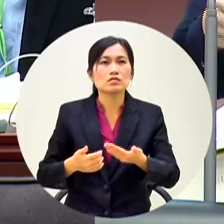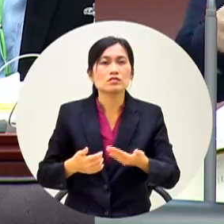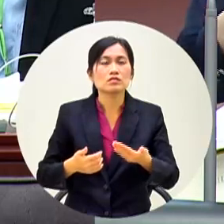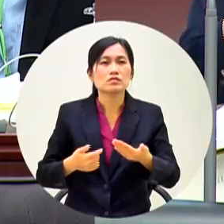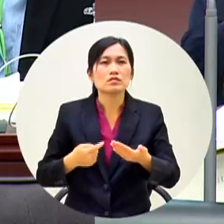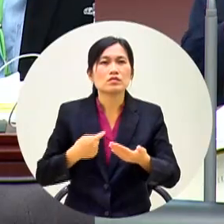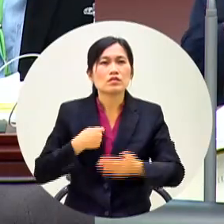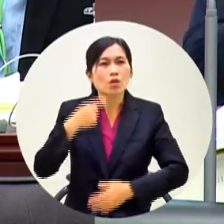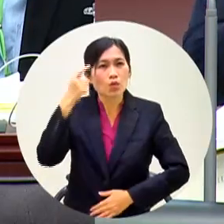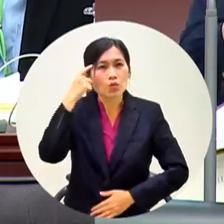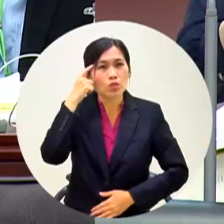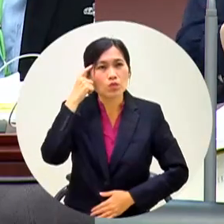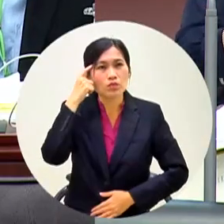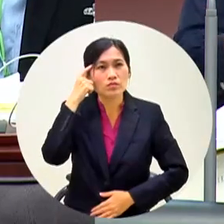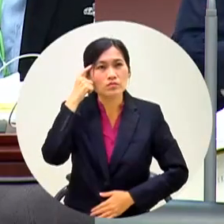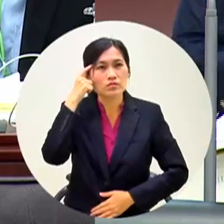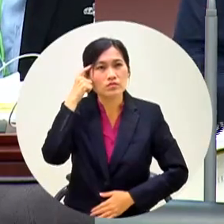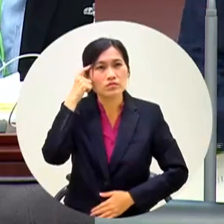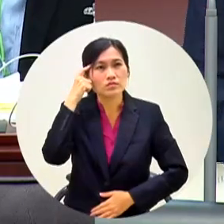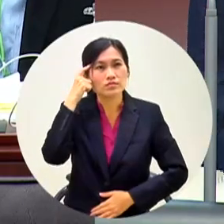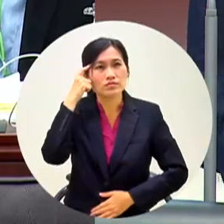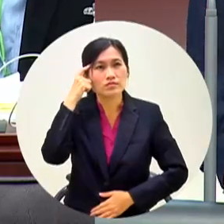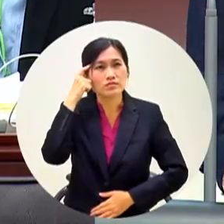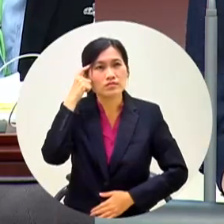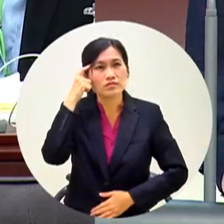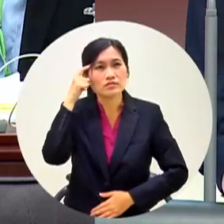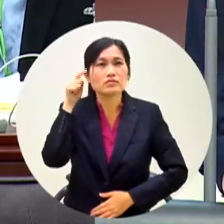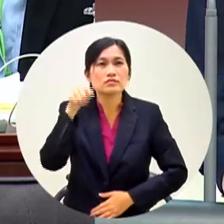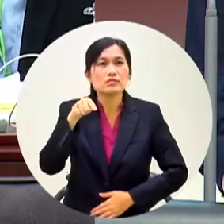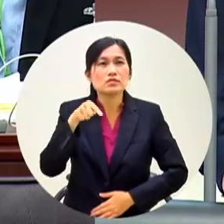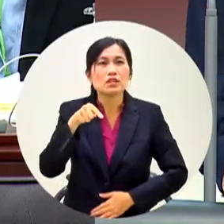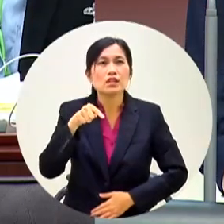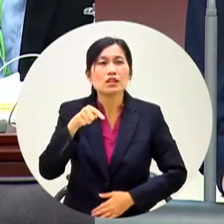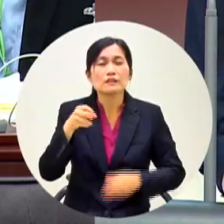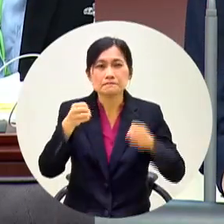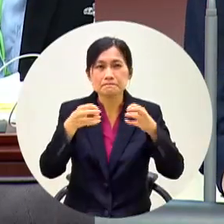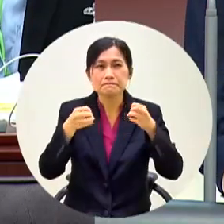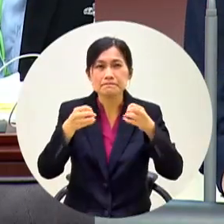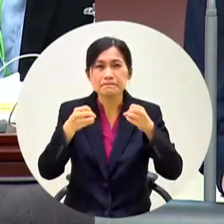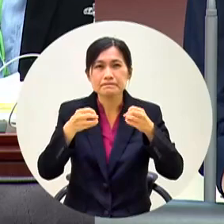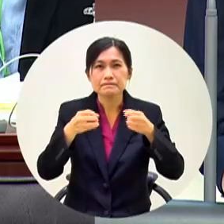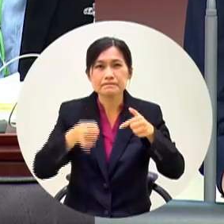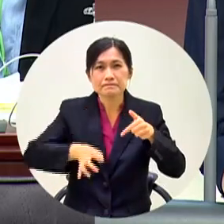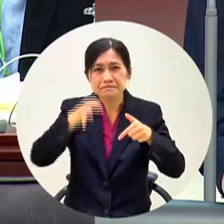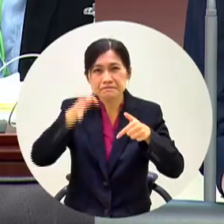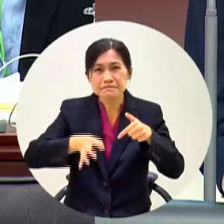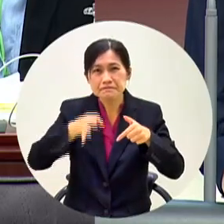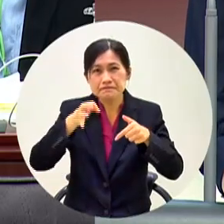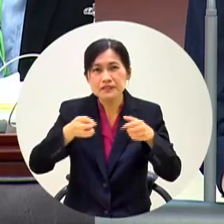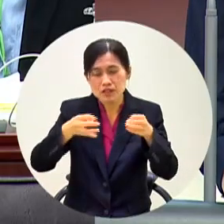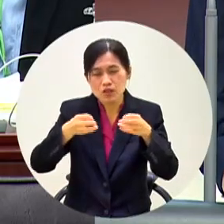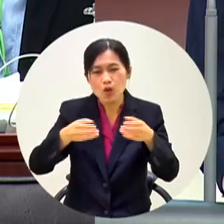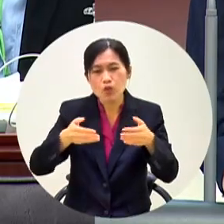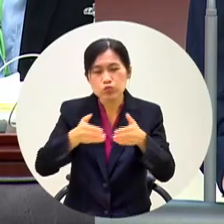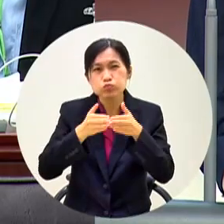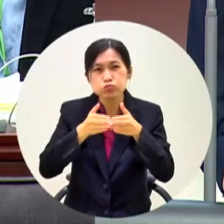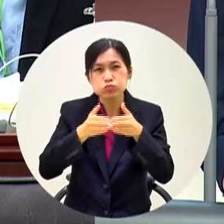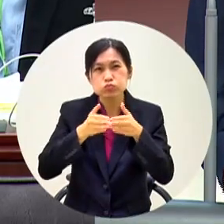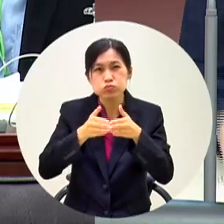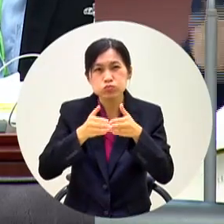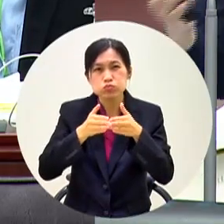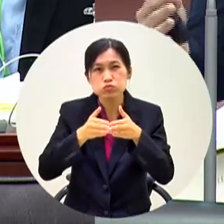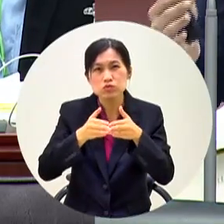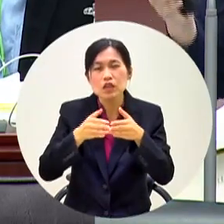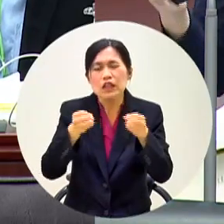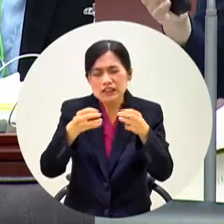我想，这个我们会用协议架构的方式。 对吗？还是征就是协议架